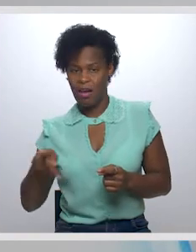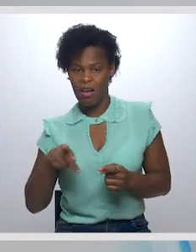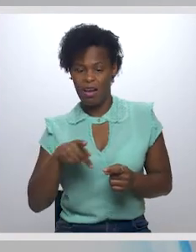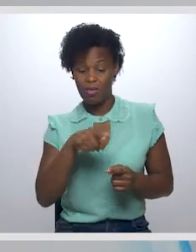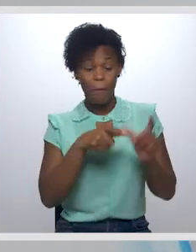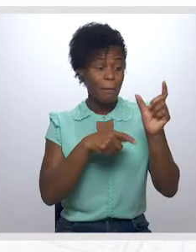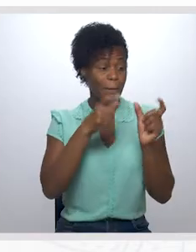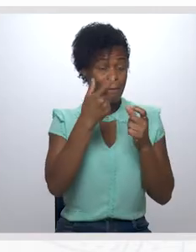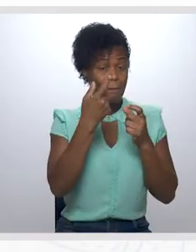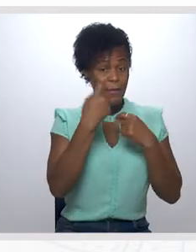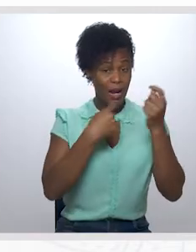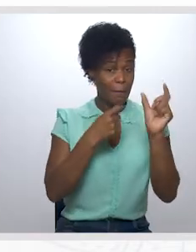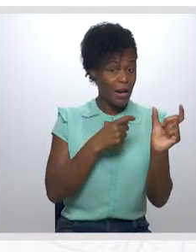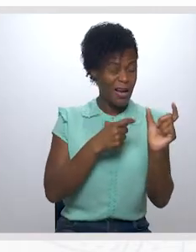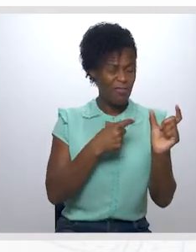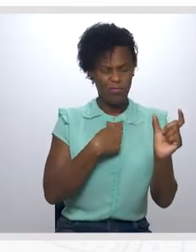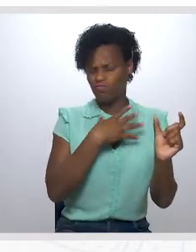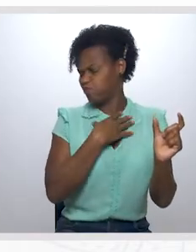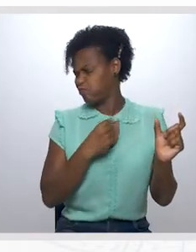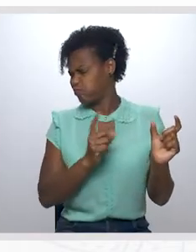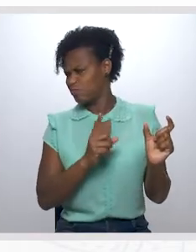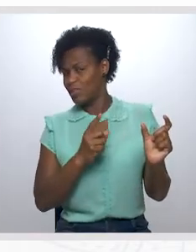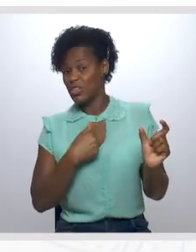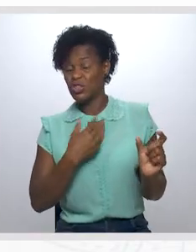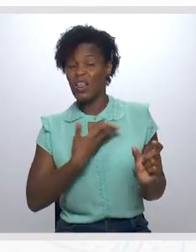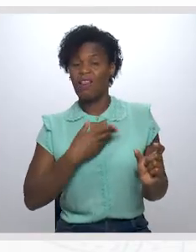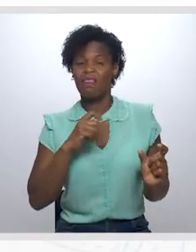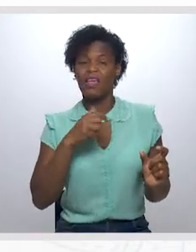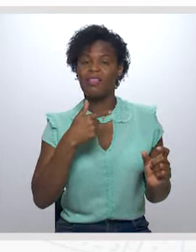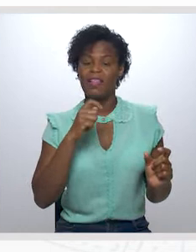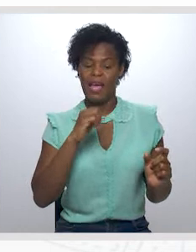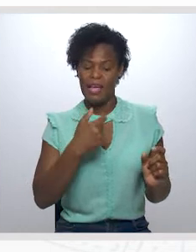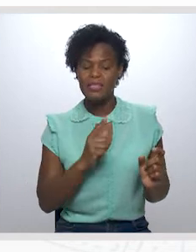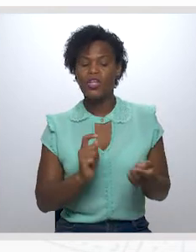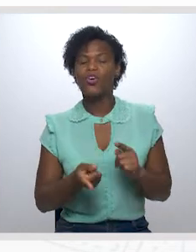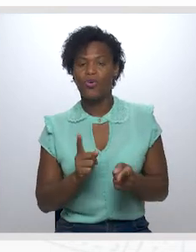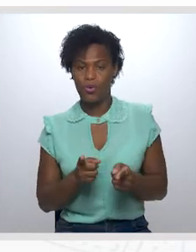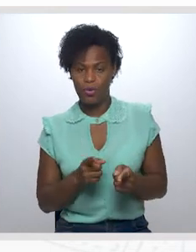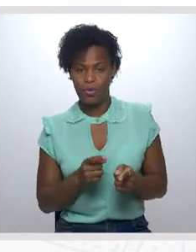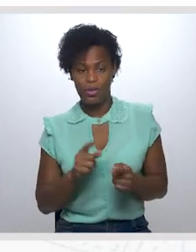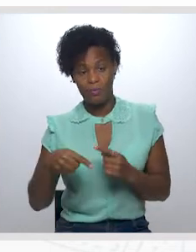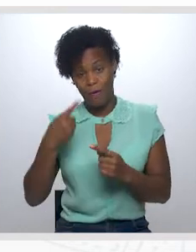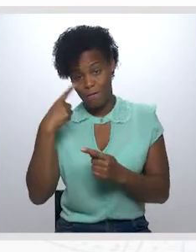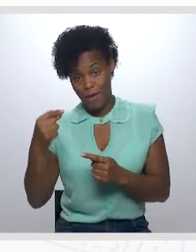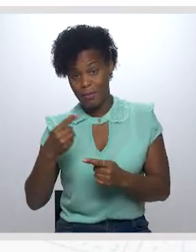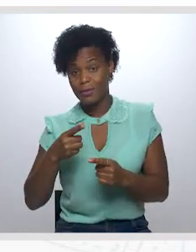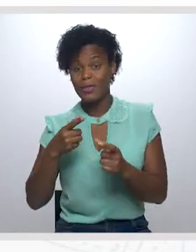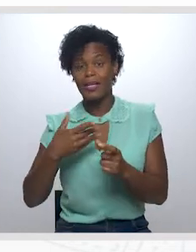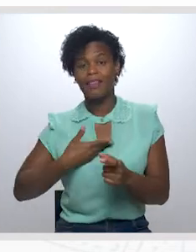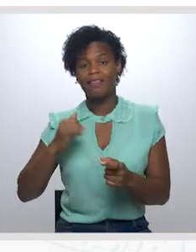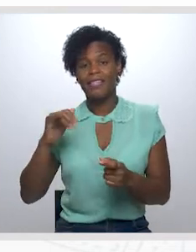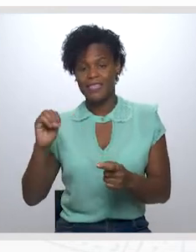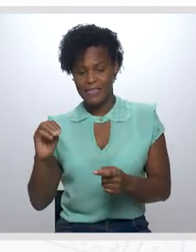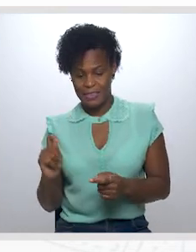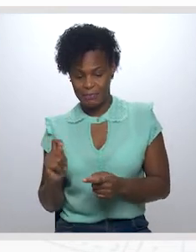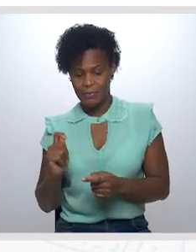que ». Et l'expression qui vient, le verbe qui vient, vous avez « dise ». Est-il un